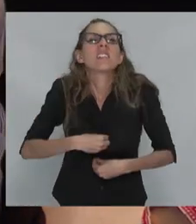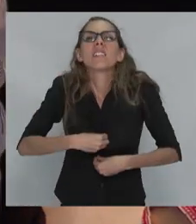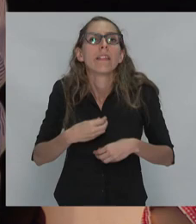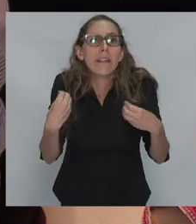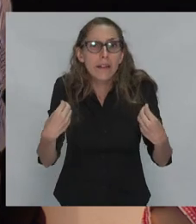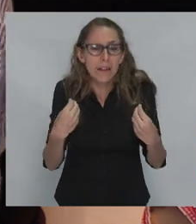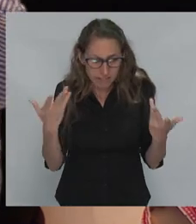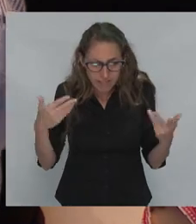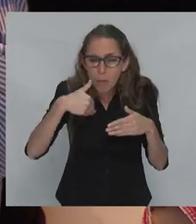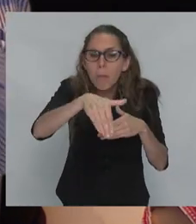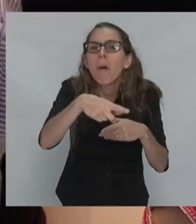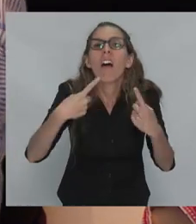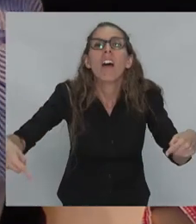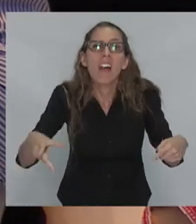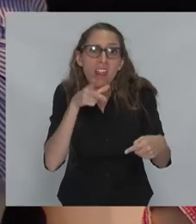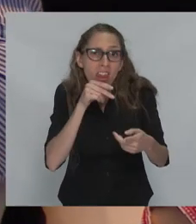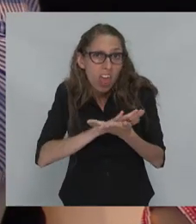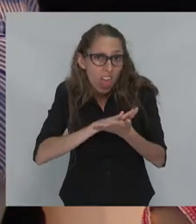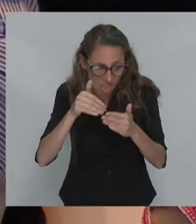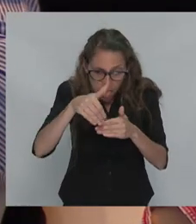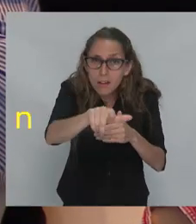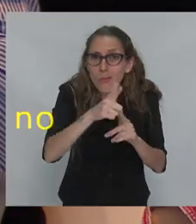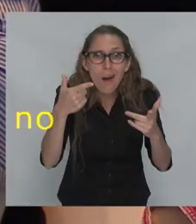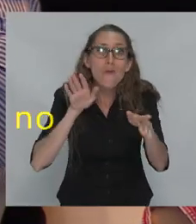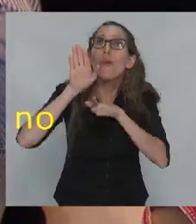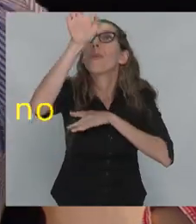pas d'avenir. Alors, vous comprenez à ce moment